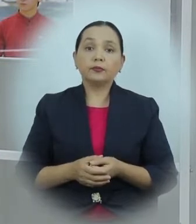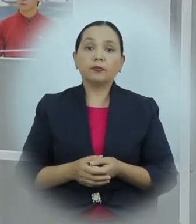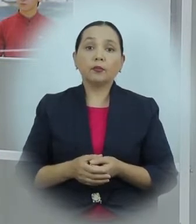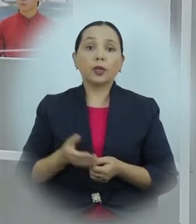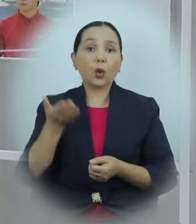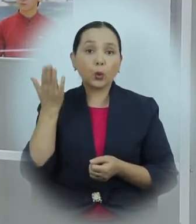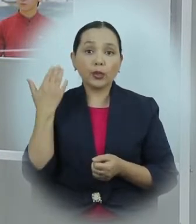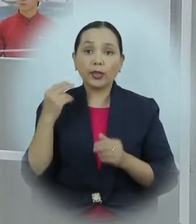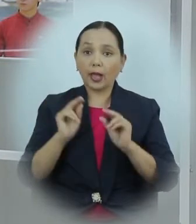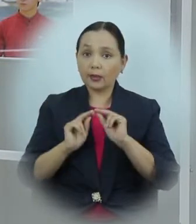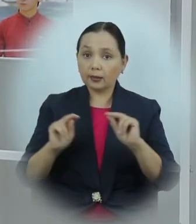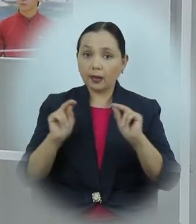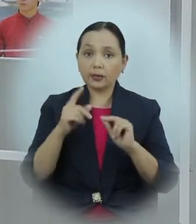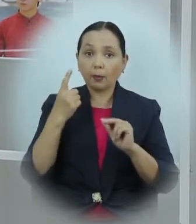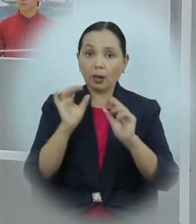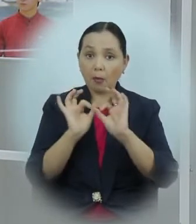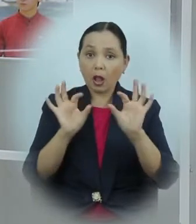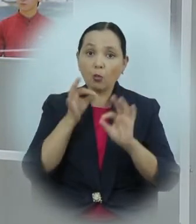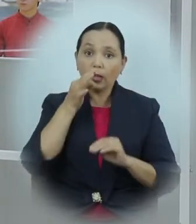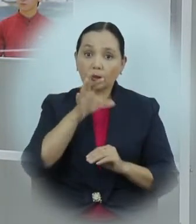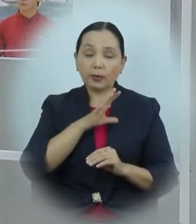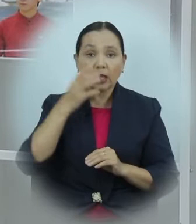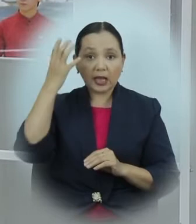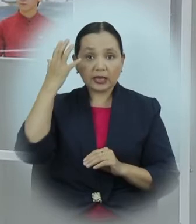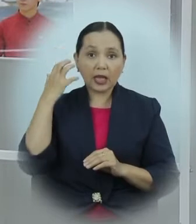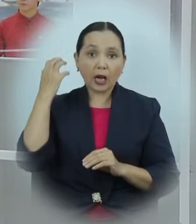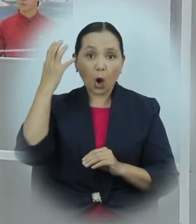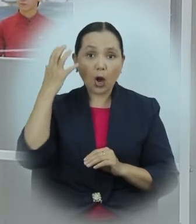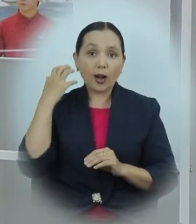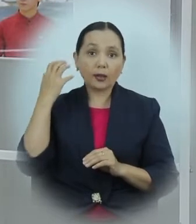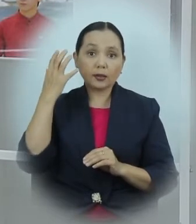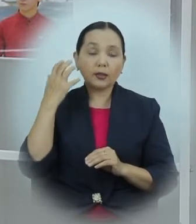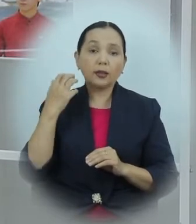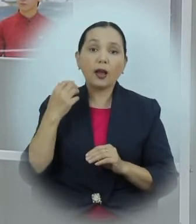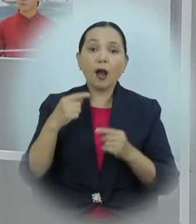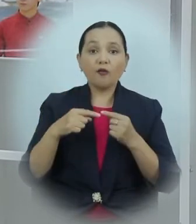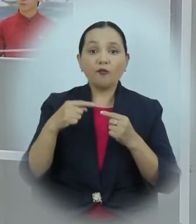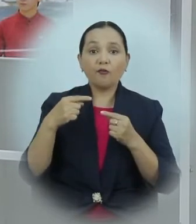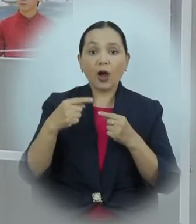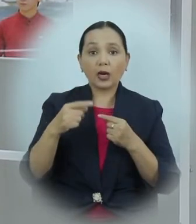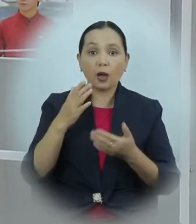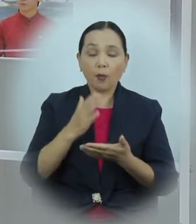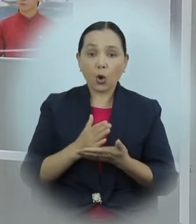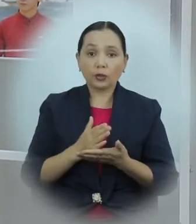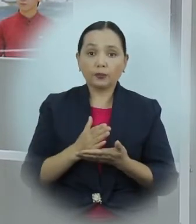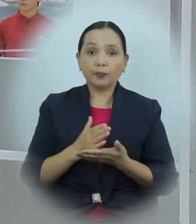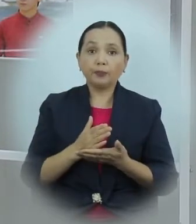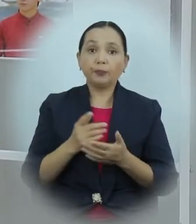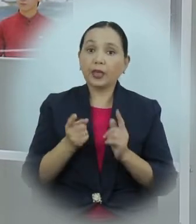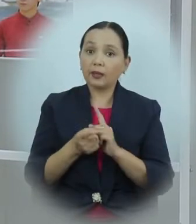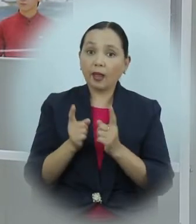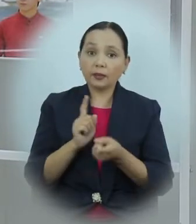O'tgan darsimizda bir ma'lumot aytib o'tgan edik, taroqlar ham farqi bor.